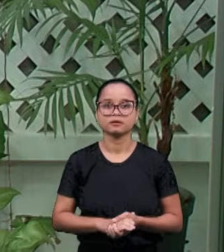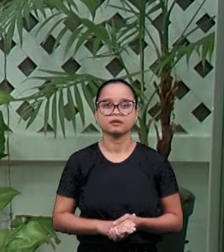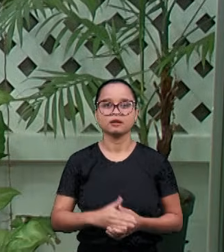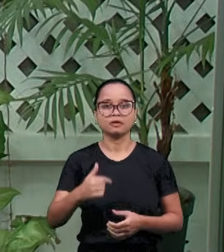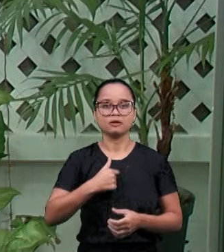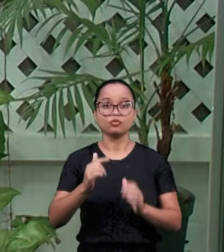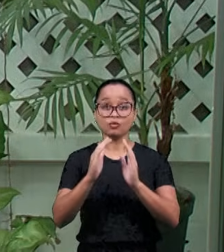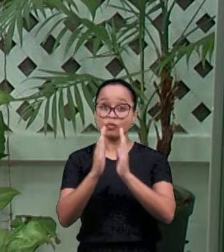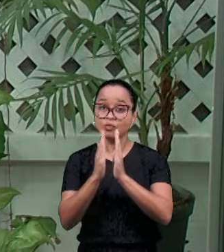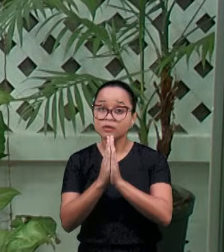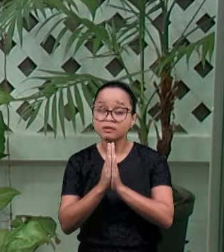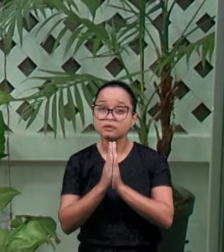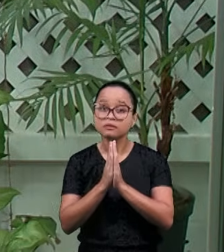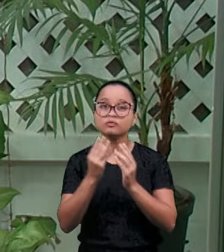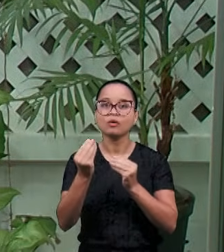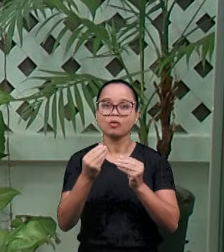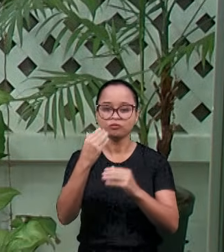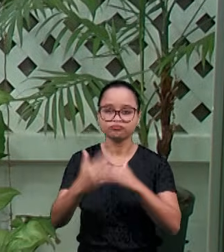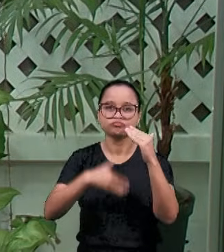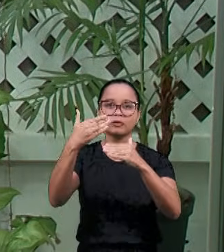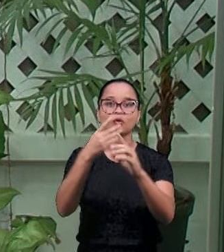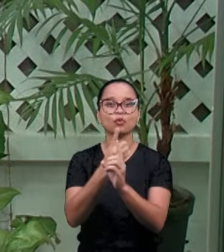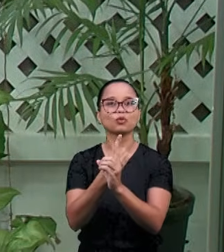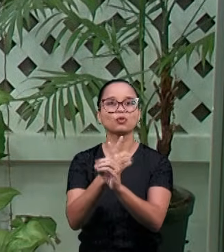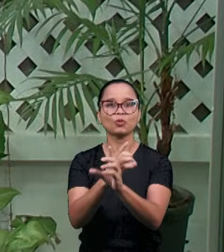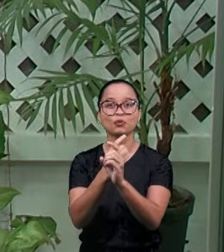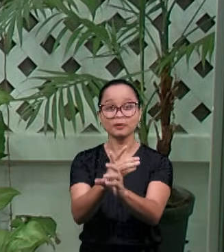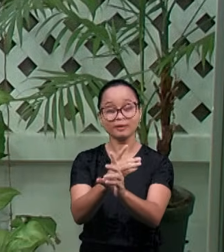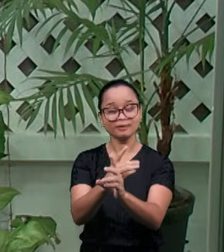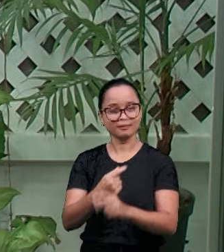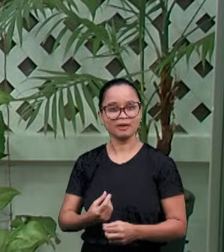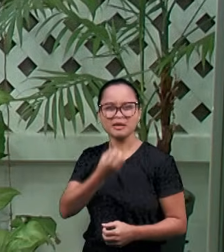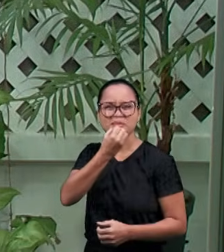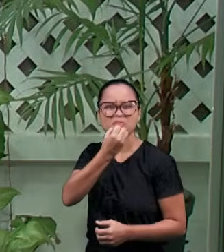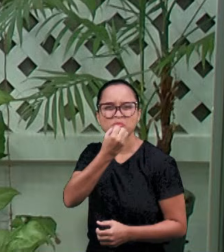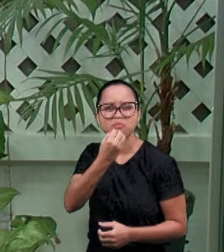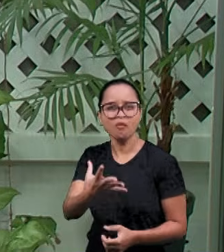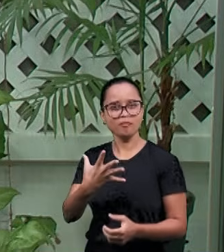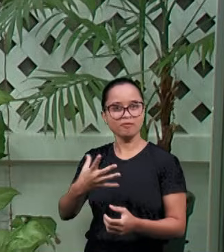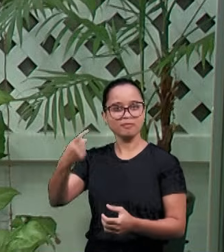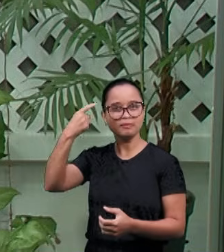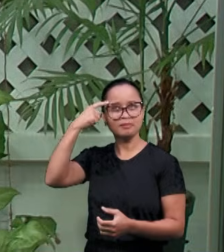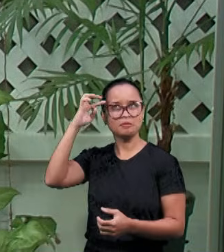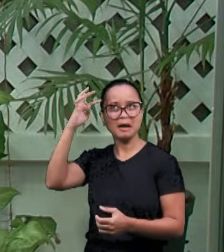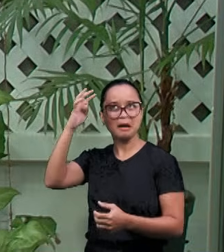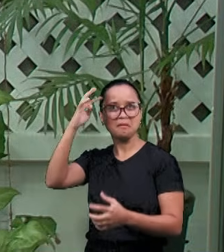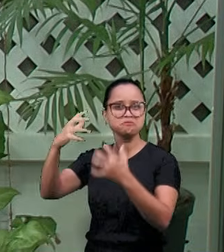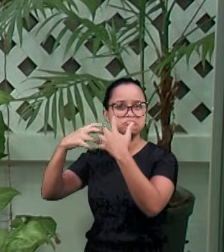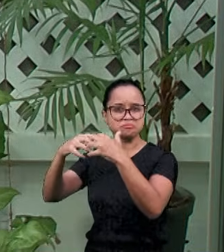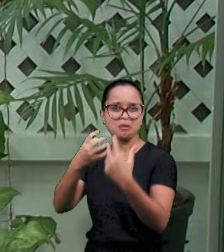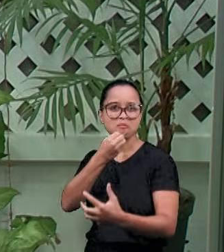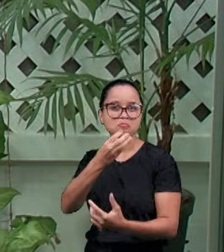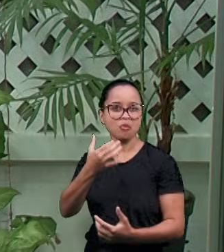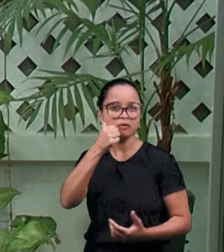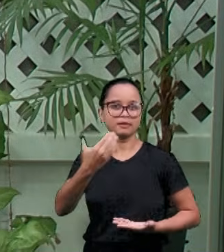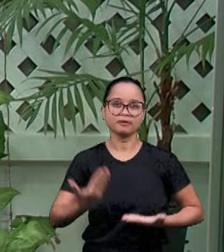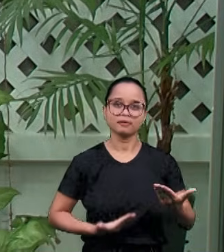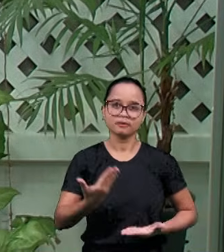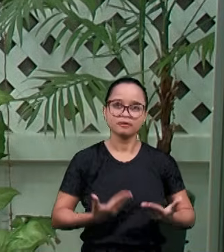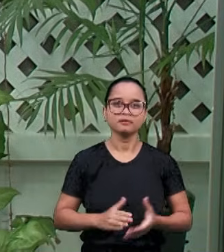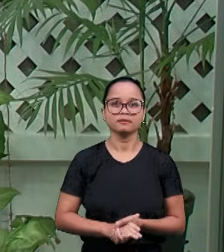la doctrine. Quelle mentalité, quelle chose extraordinaire que cette sœur.